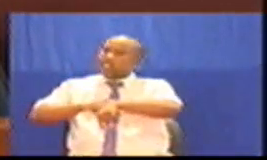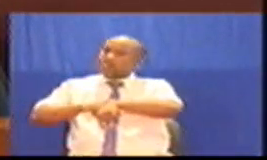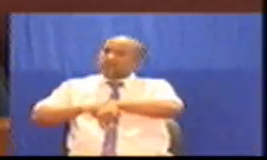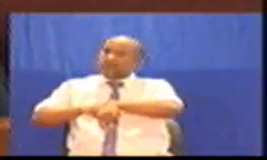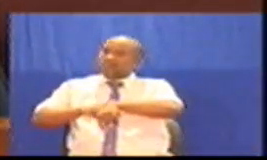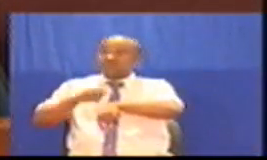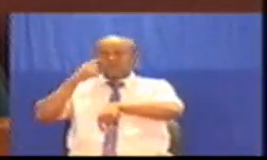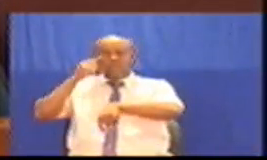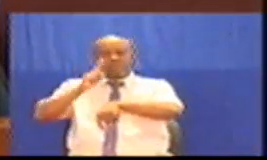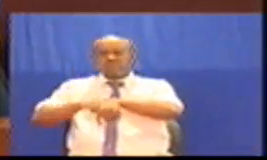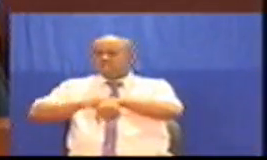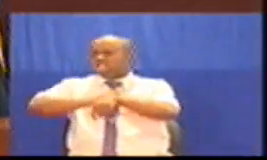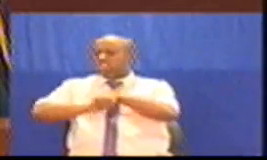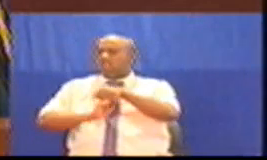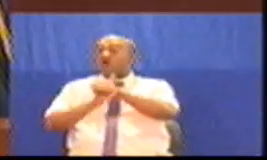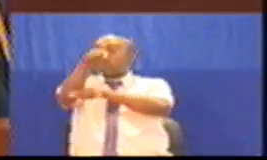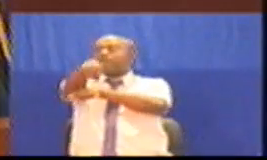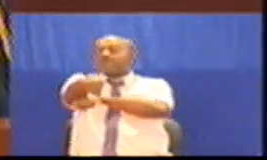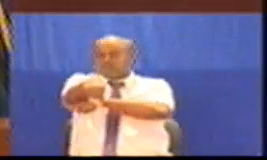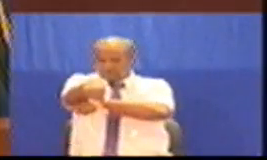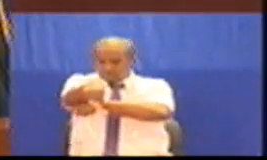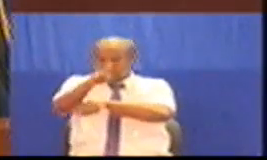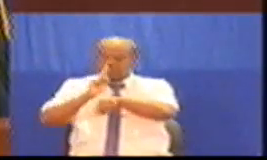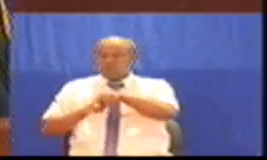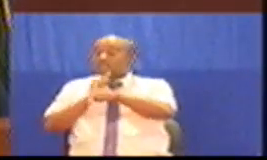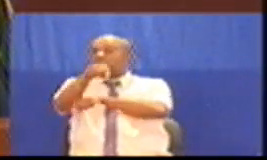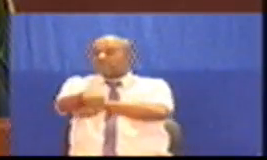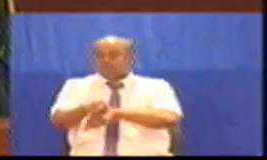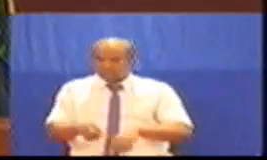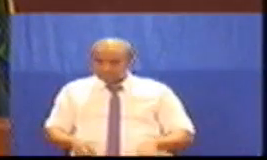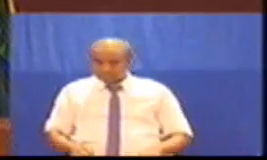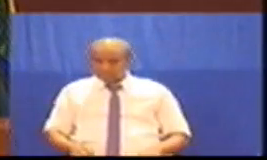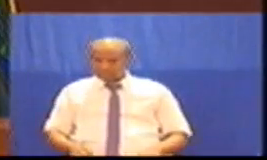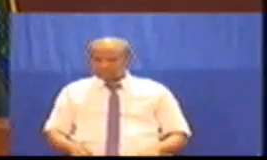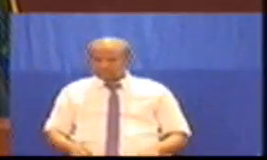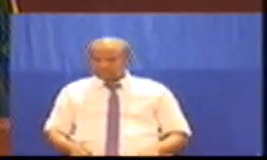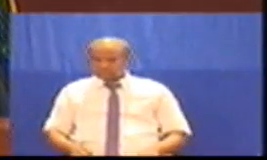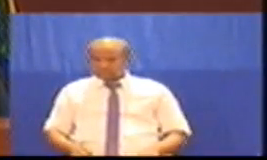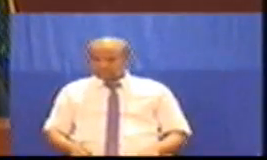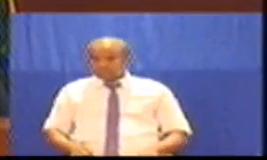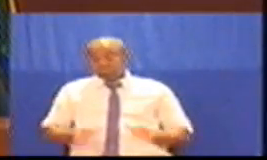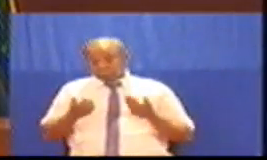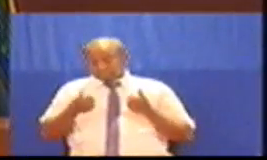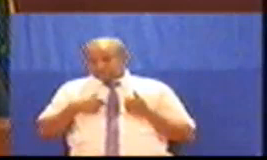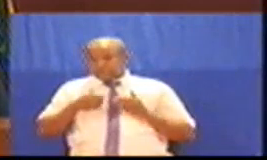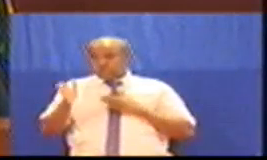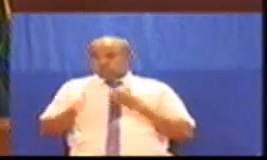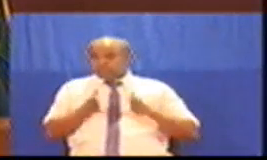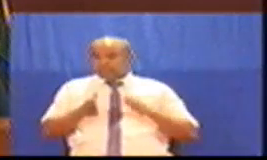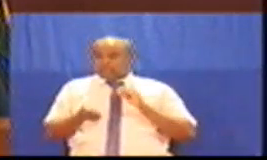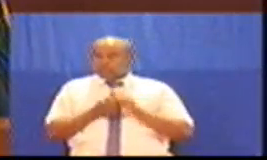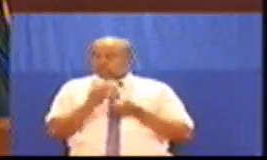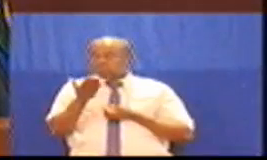mtaona muda hauko upande wetu kabisa. Kwa hiyo tulikuwa tumejiandaa kwa ajili ya masuala ya